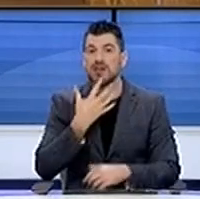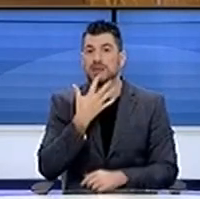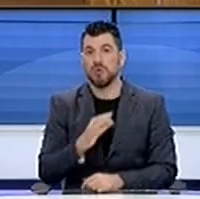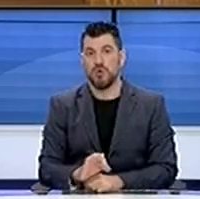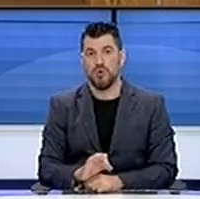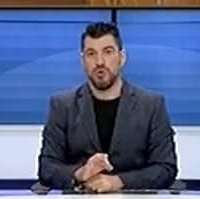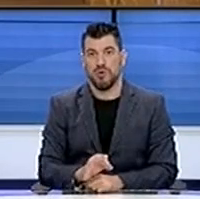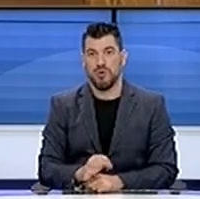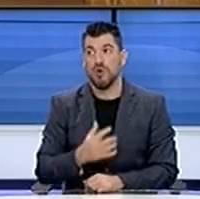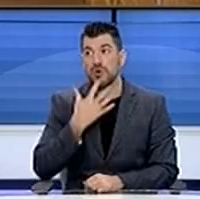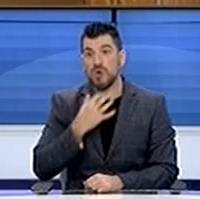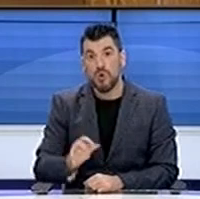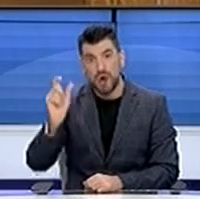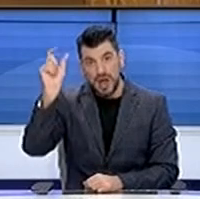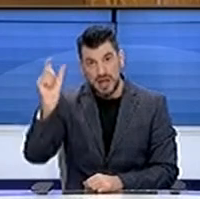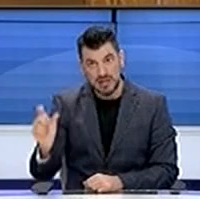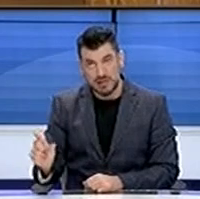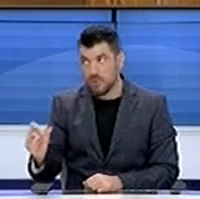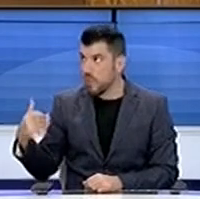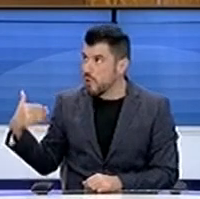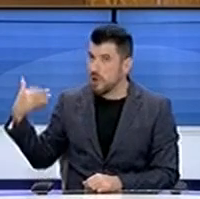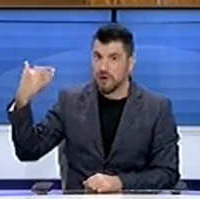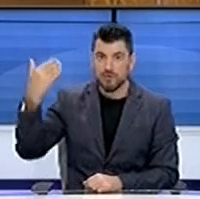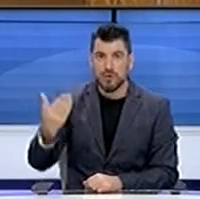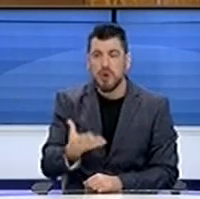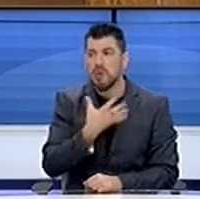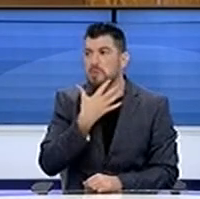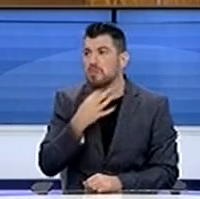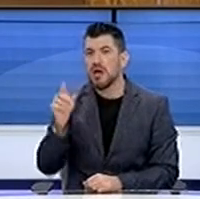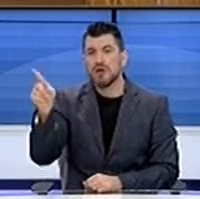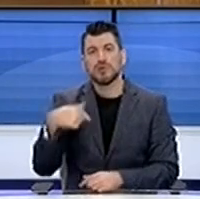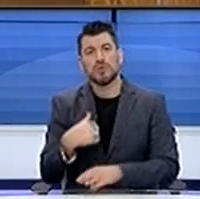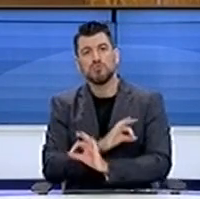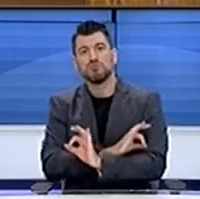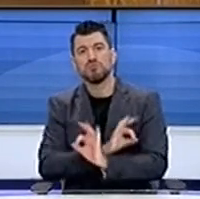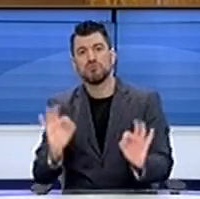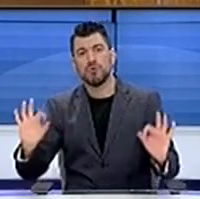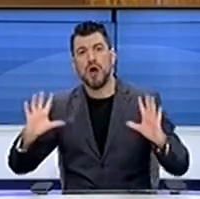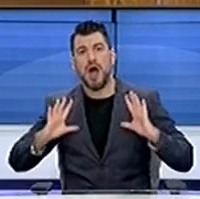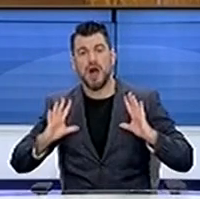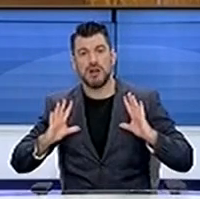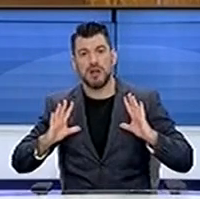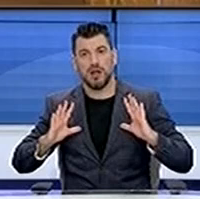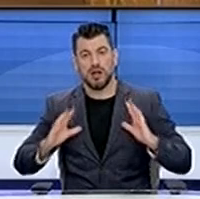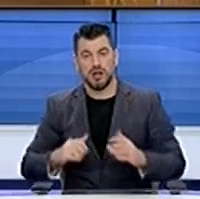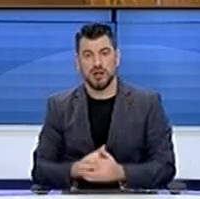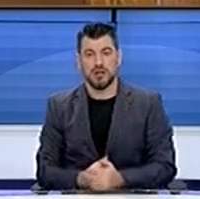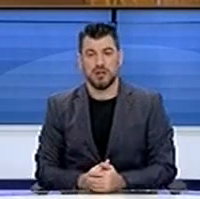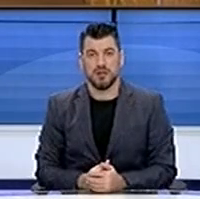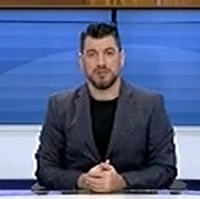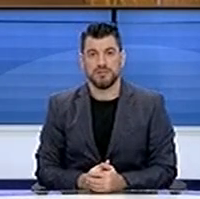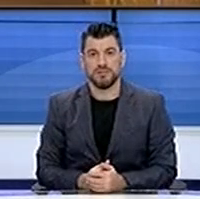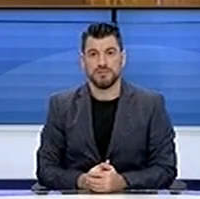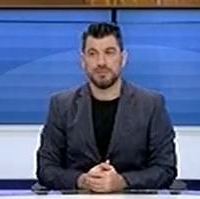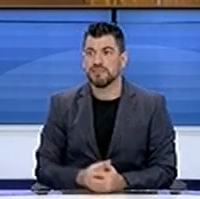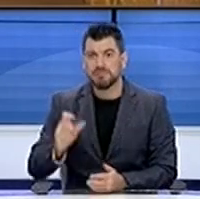γιατί επιδείξατε όλο αυτό το διάστημα μια απίστευτη ελαφρότητα που σας χαρακτηρίζει βέβαια όλο αυτό το διάστημα. Μια